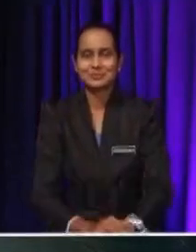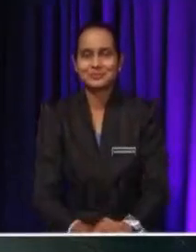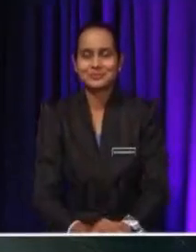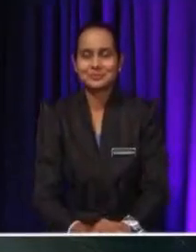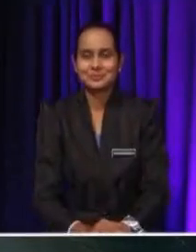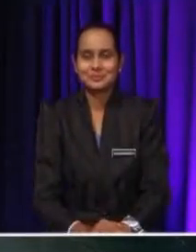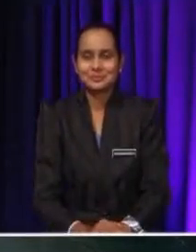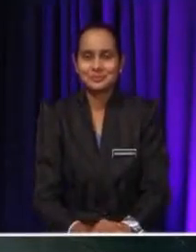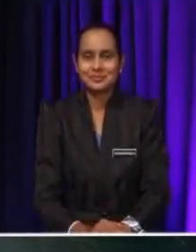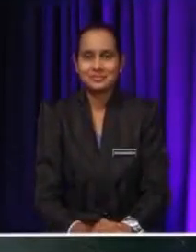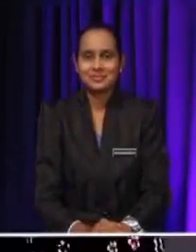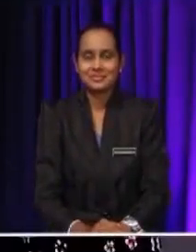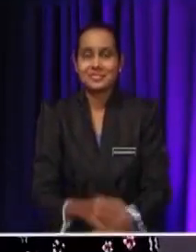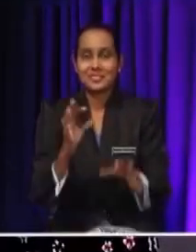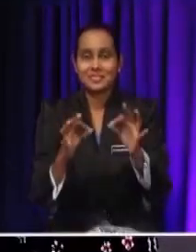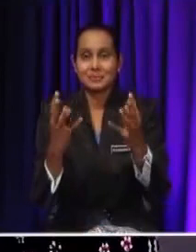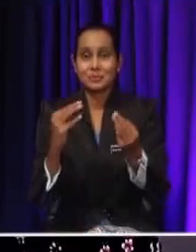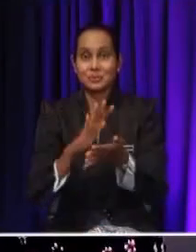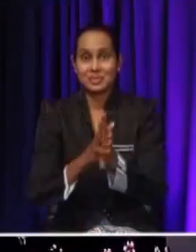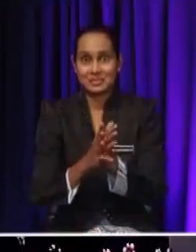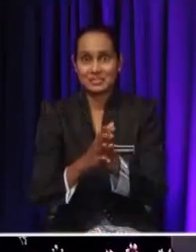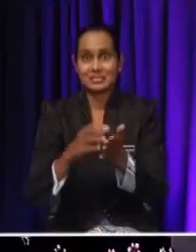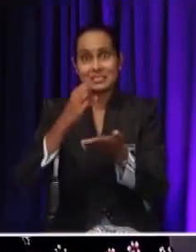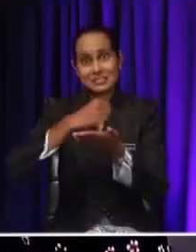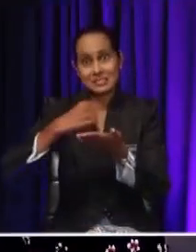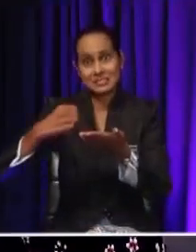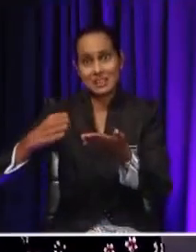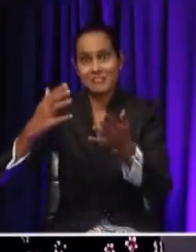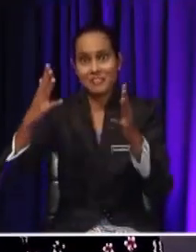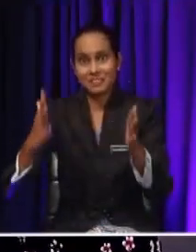baik Jadi kalau nggak jadi bakal sastrawan negara